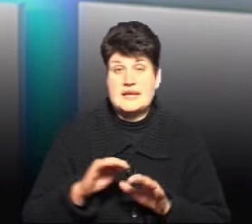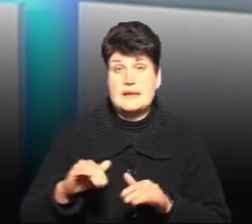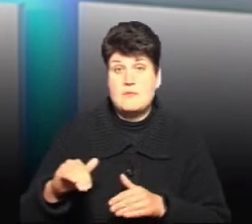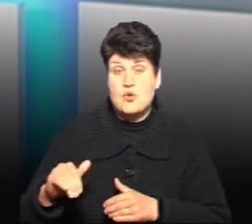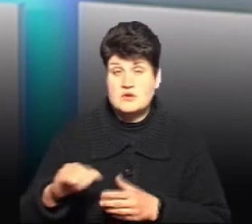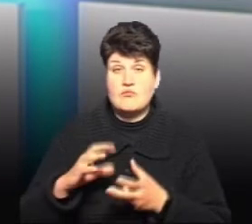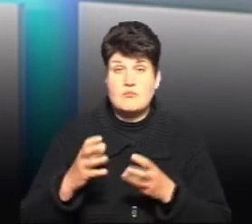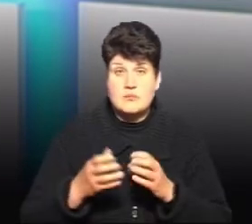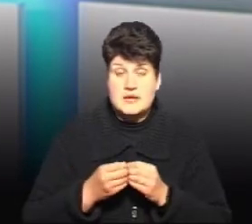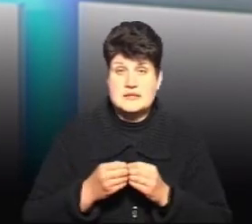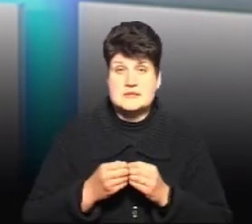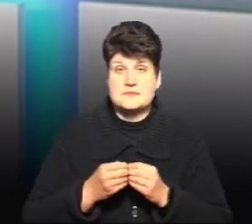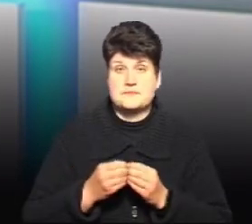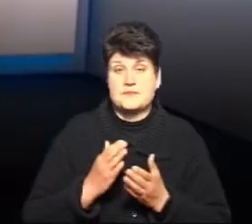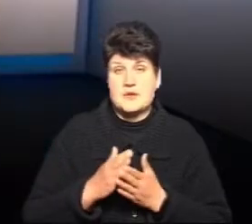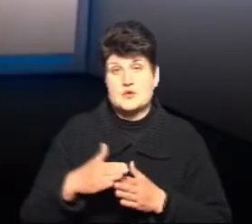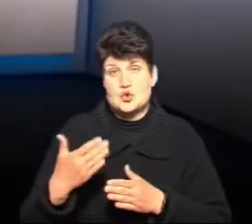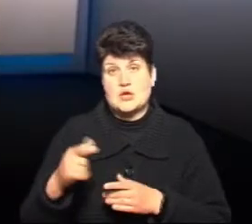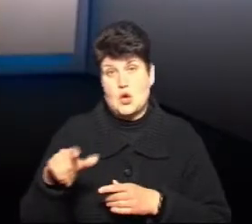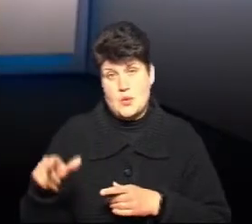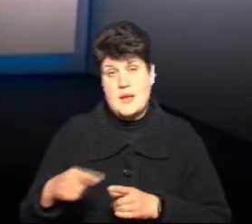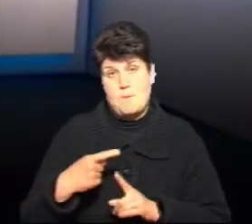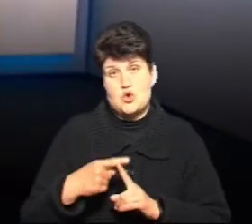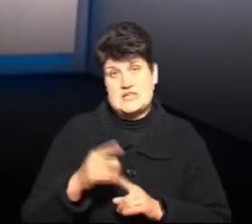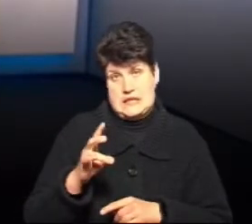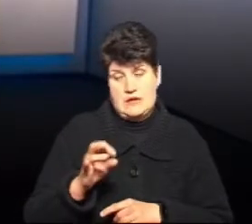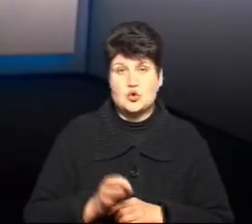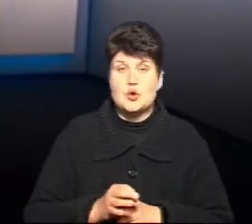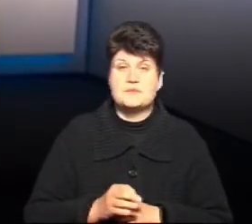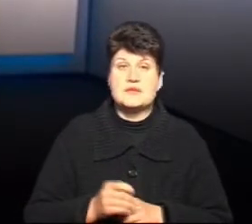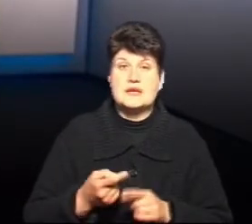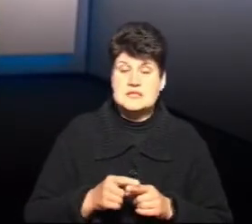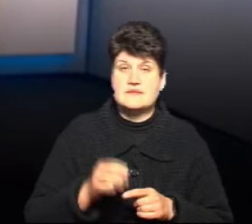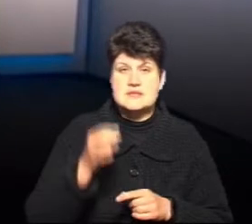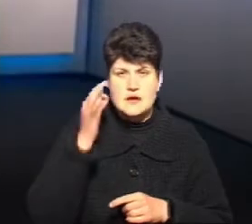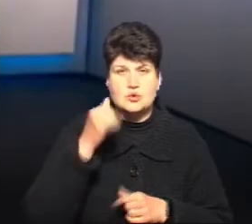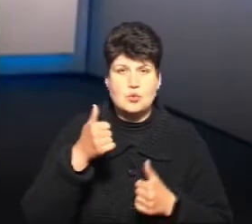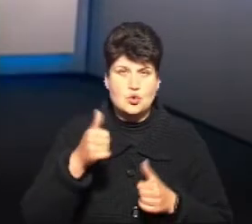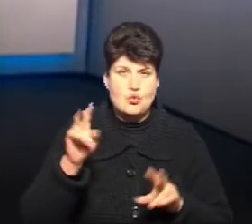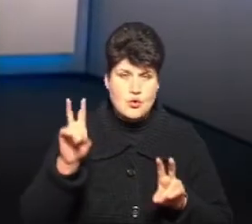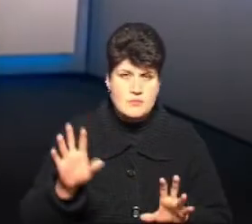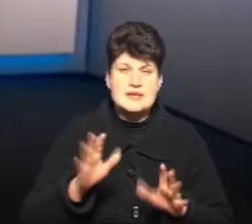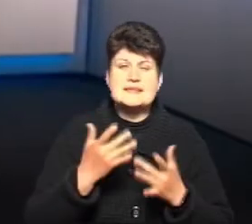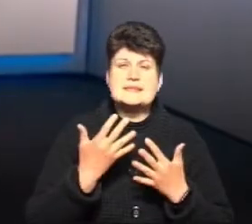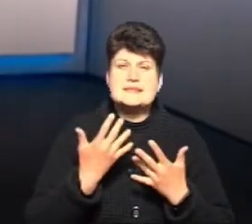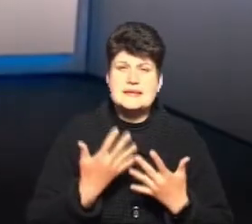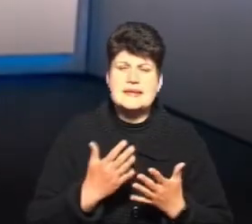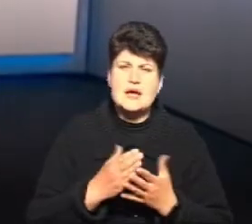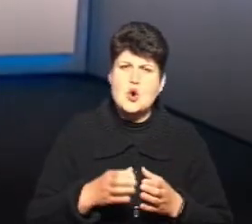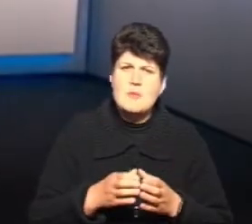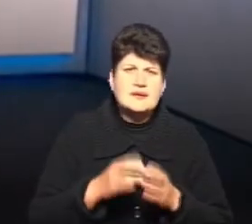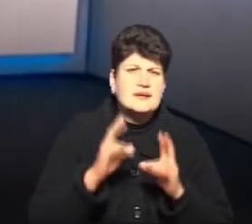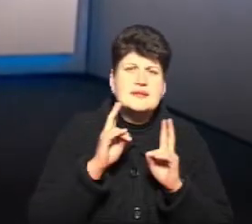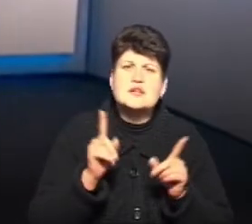відкликнувся зі сторони людей позитивно. Дивіться, ви згадуєте про «Добре», це USAID, так? Так. Кількома словами, бо є громади, які взагалі не знають, що це таке.